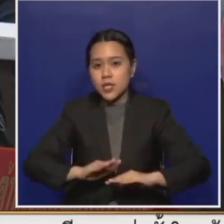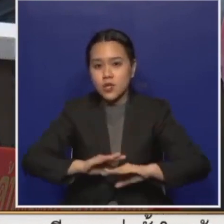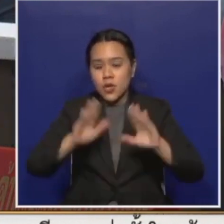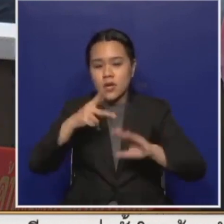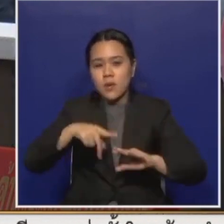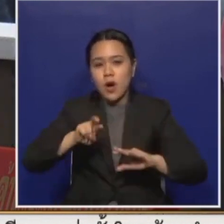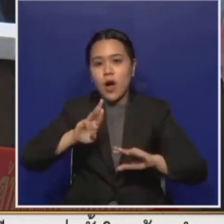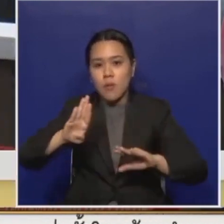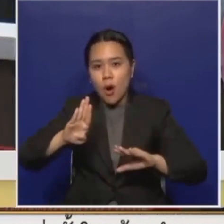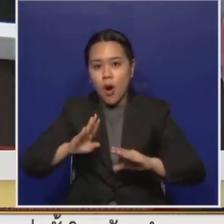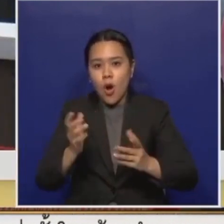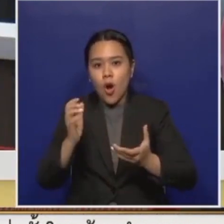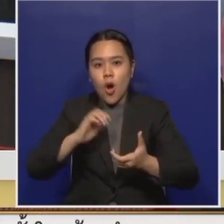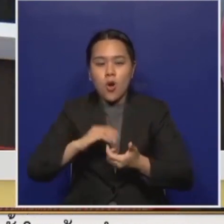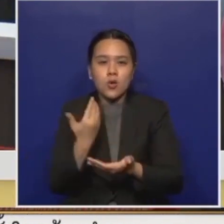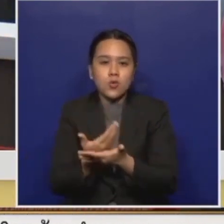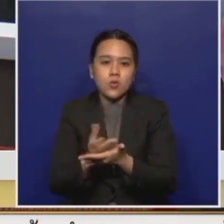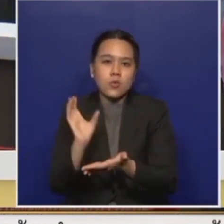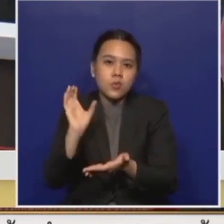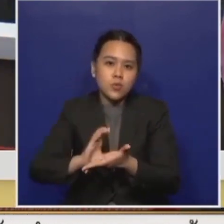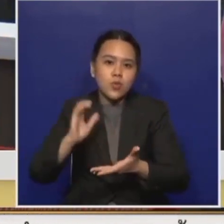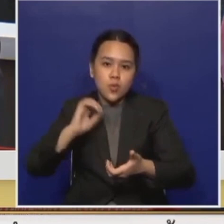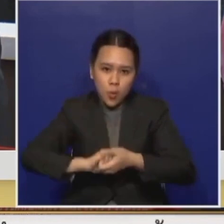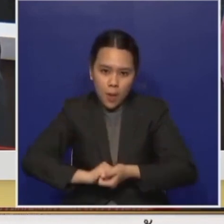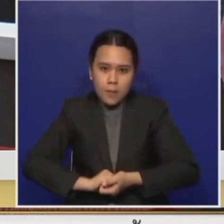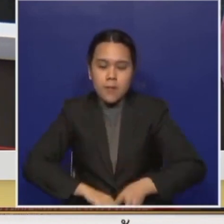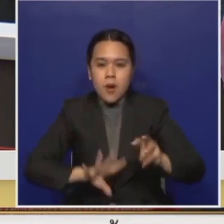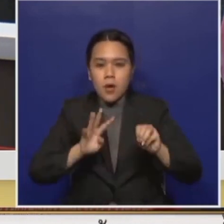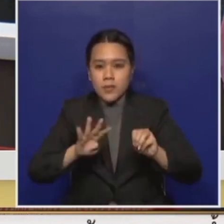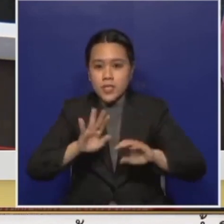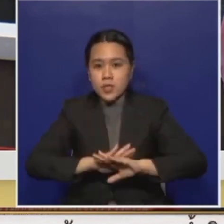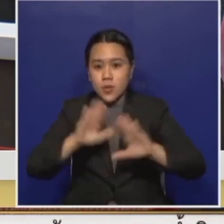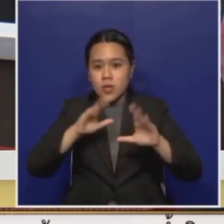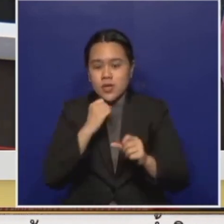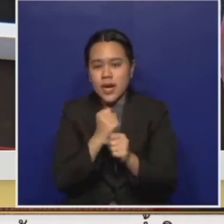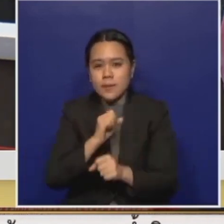ไปยกเลิกการทำ EIA